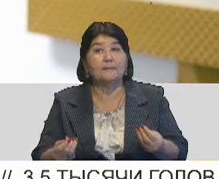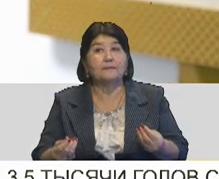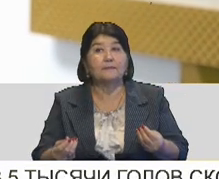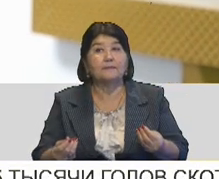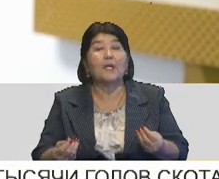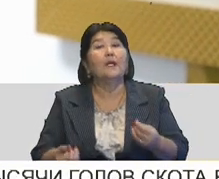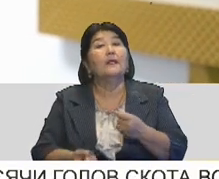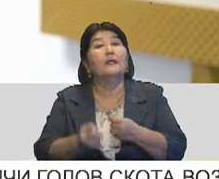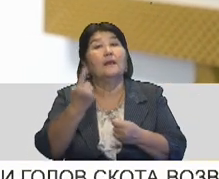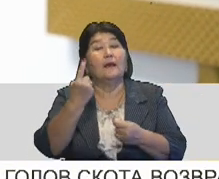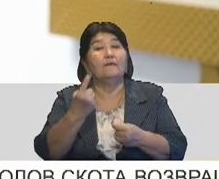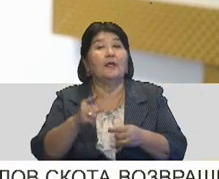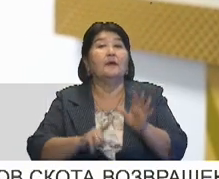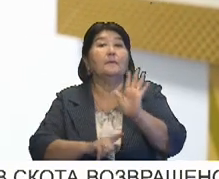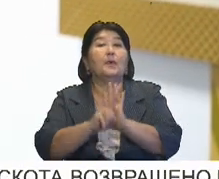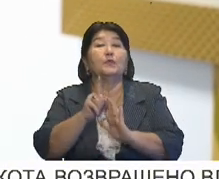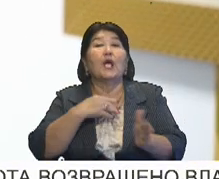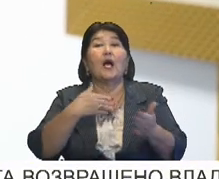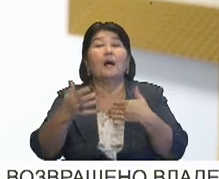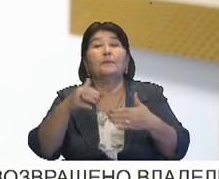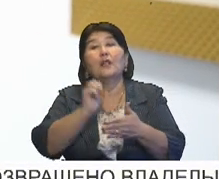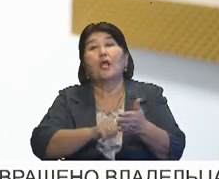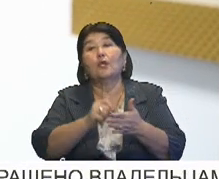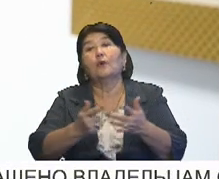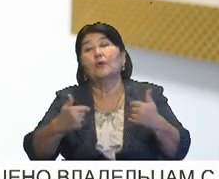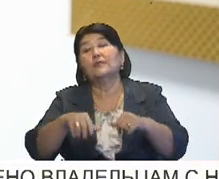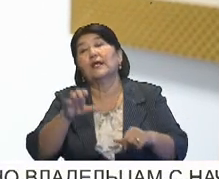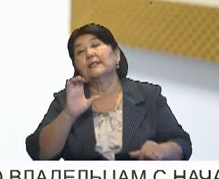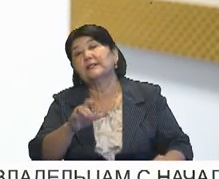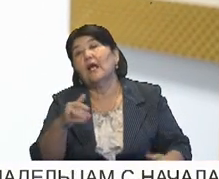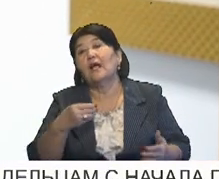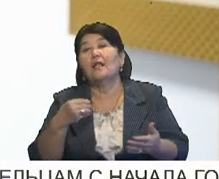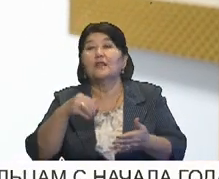является таким мостиком для общения налоговых органов с налогоплательщиками.